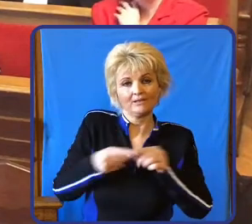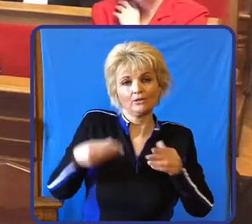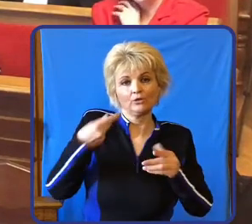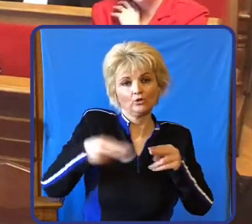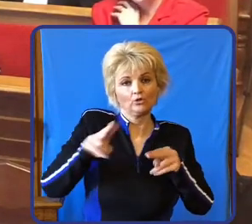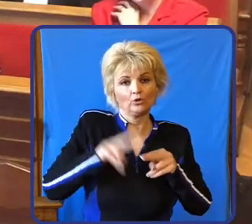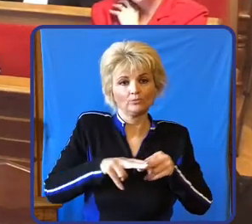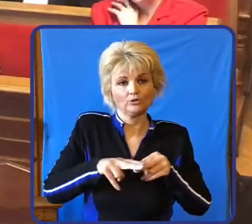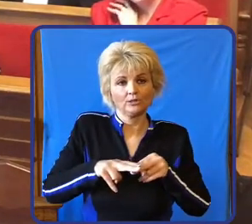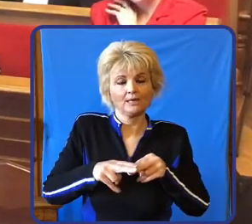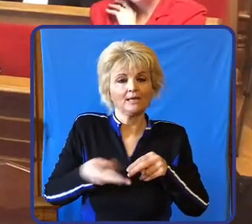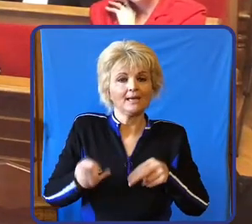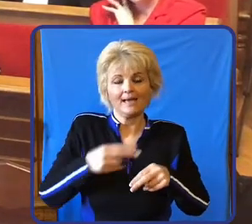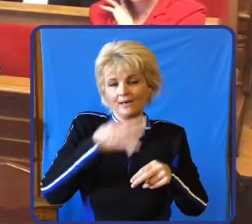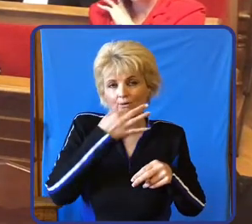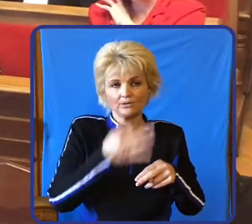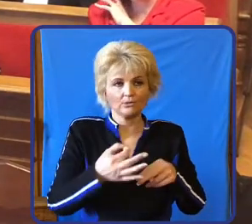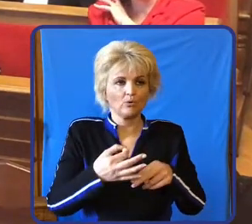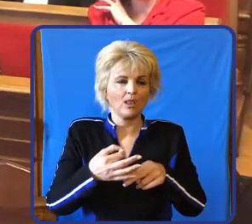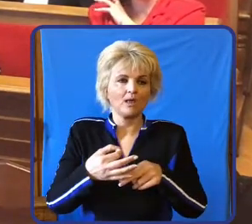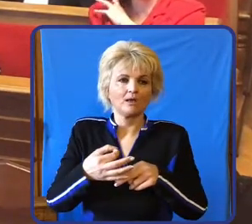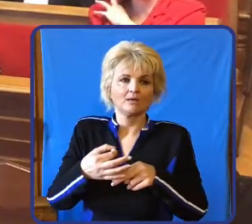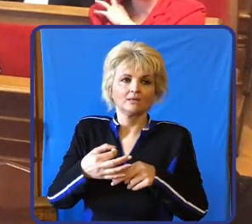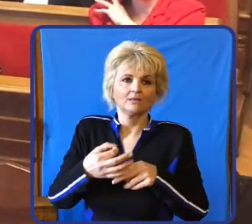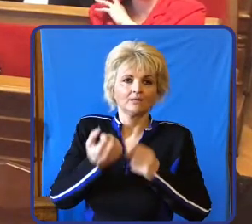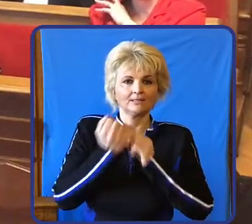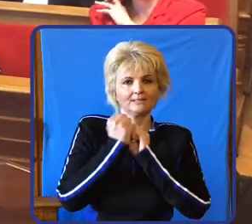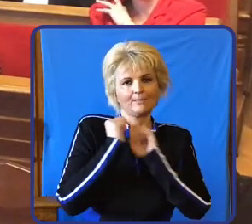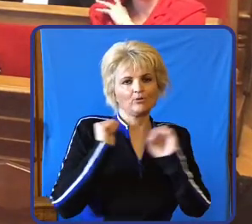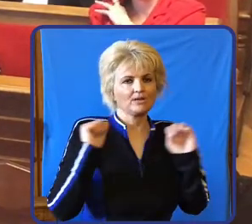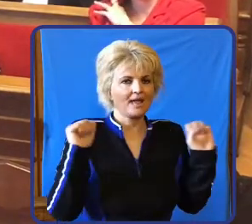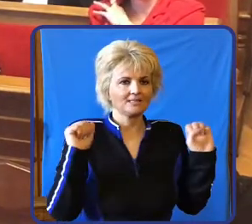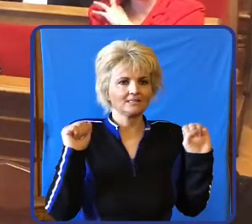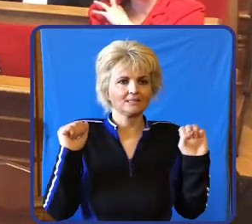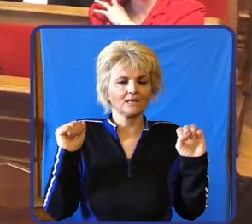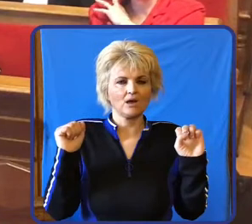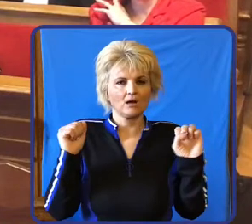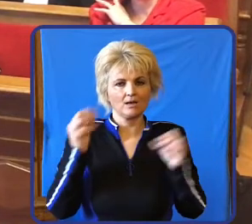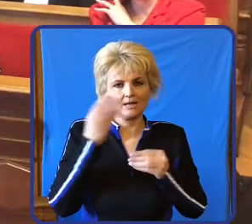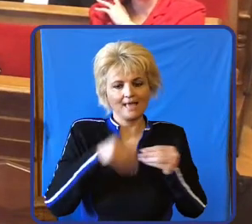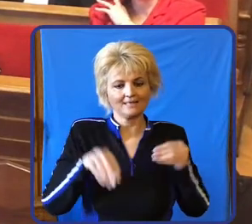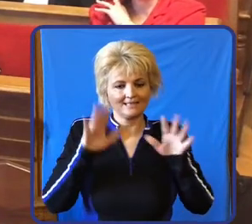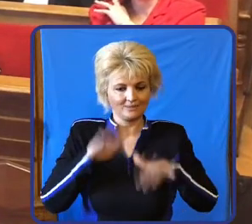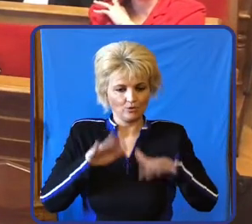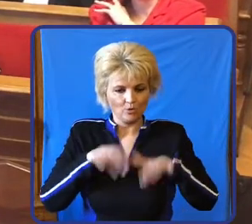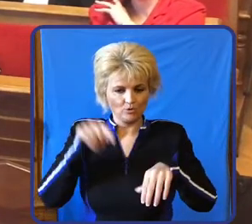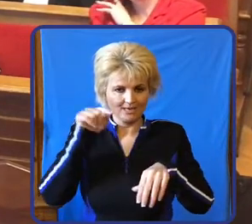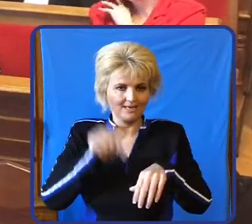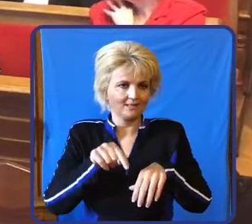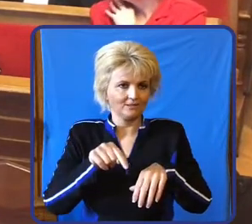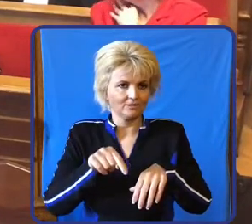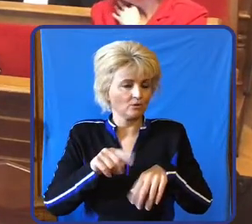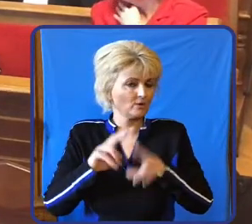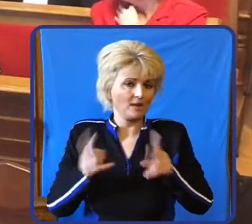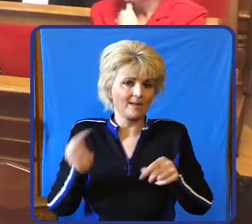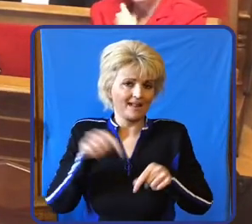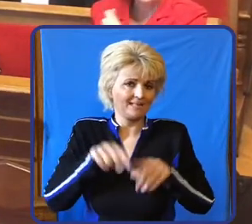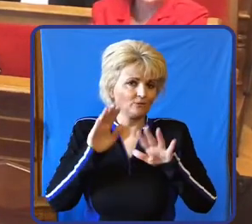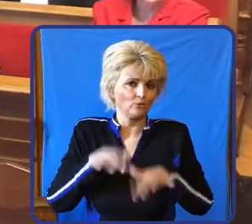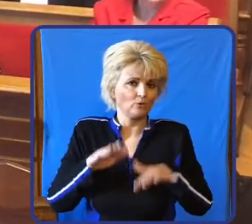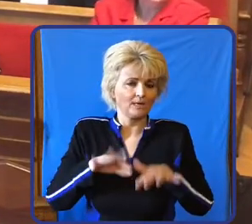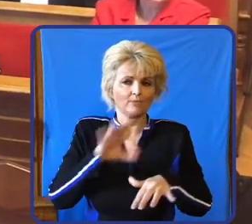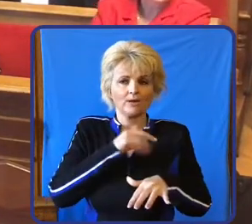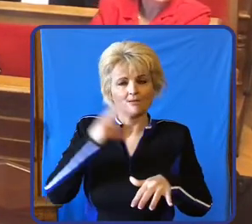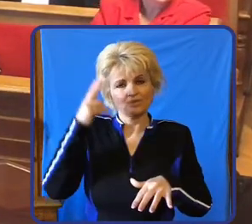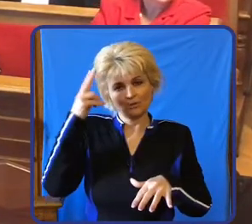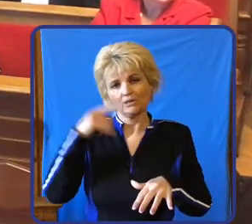pont erről szólna, azt gondolom, a demokrácia, ami miatt mi most itt ülünk. Tehát egyébként akkor itt se üljünk. Tehát ezt most